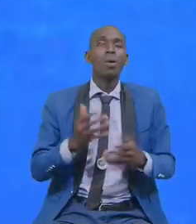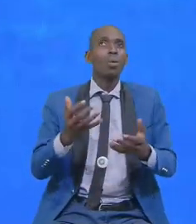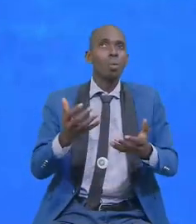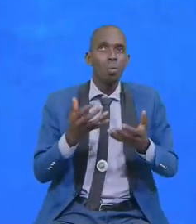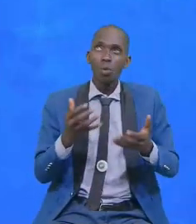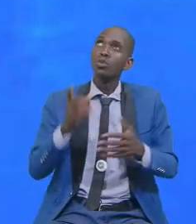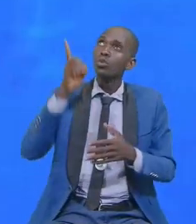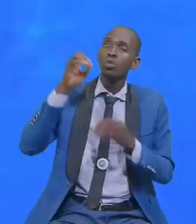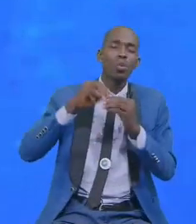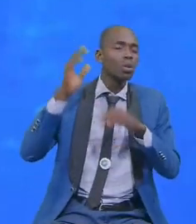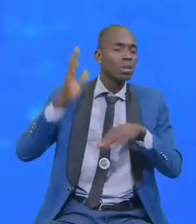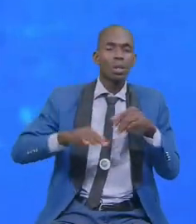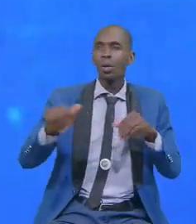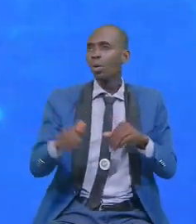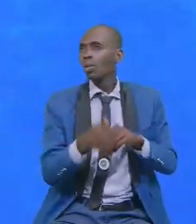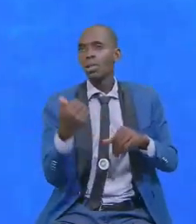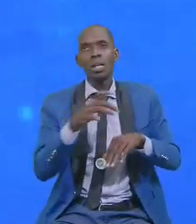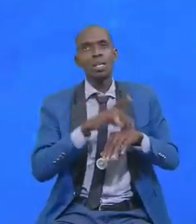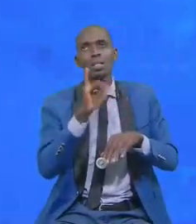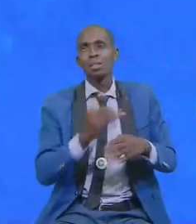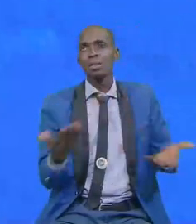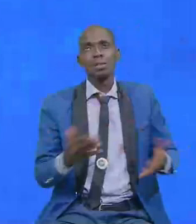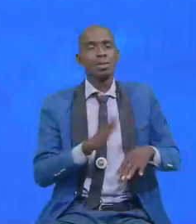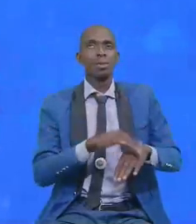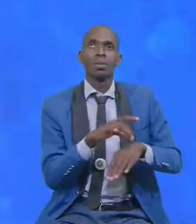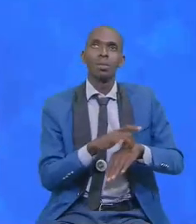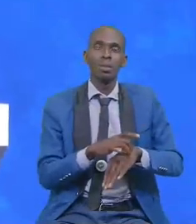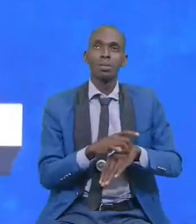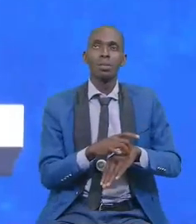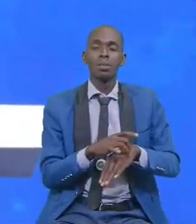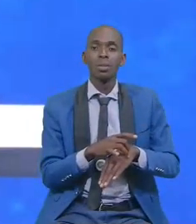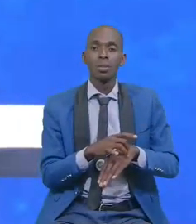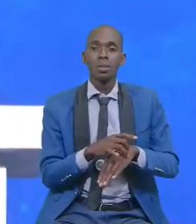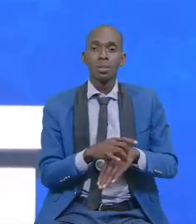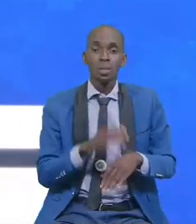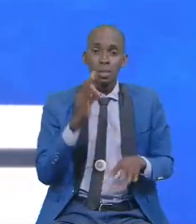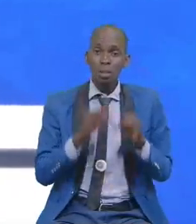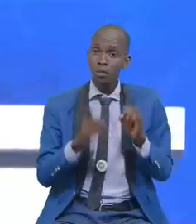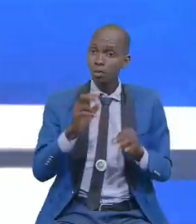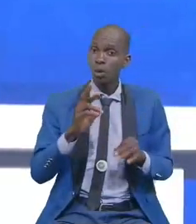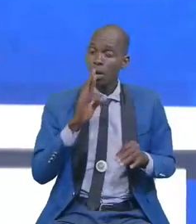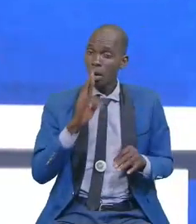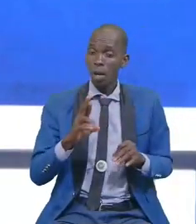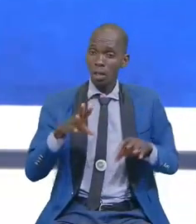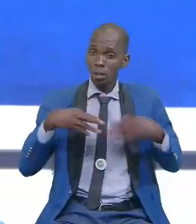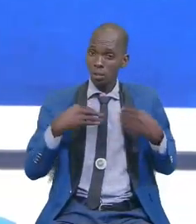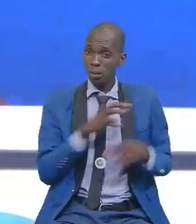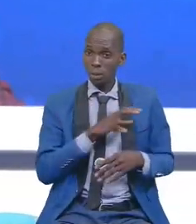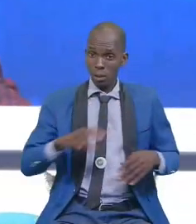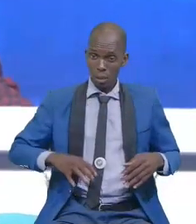Je veux cela au-delà de toute autre chose sur la terre. Si tu lèves la main, mets-toi debout là où tu